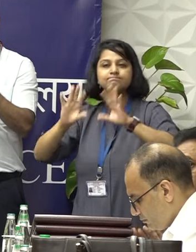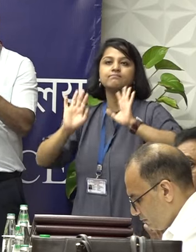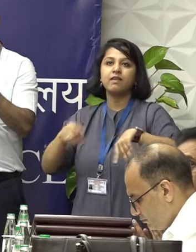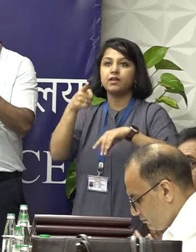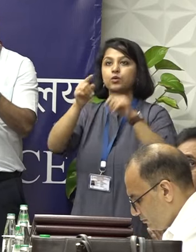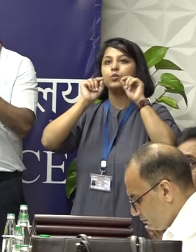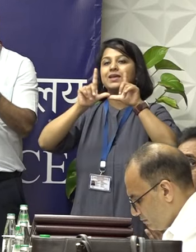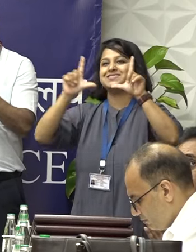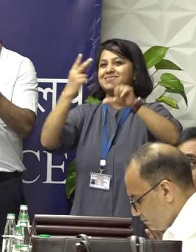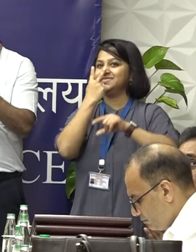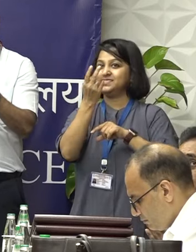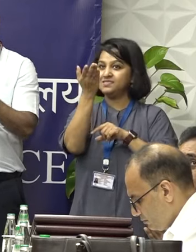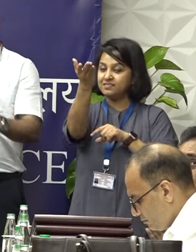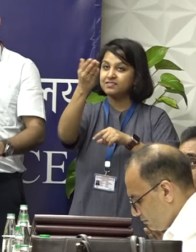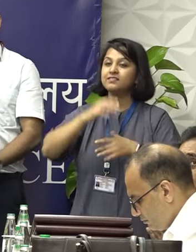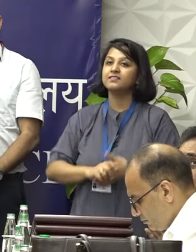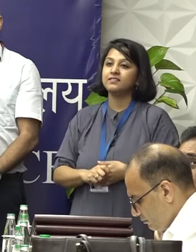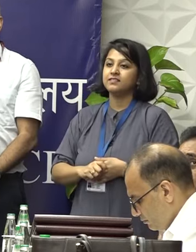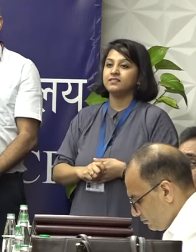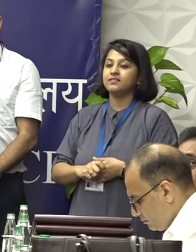पर वहां मौजूद हैं।